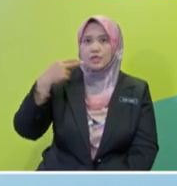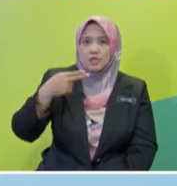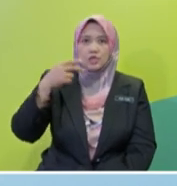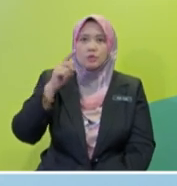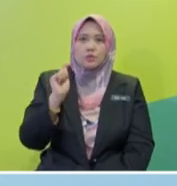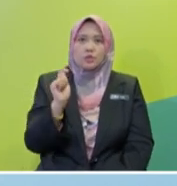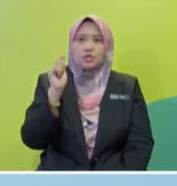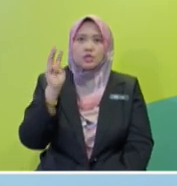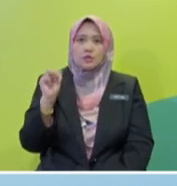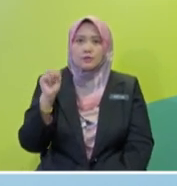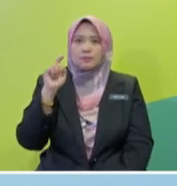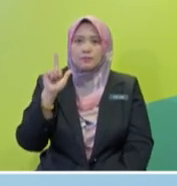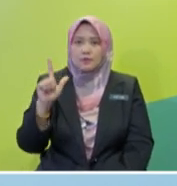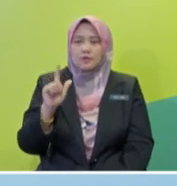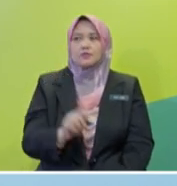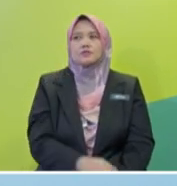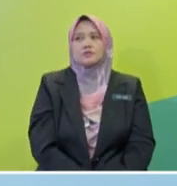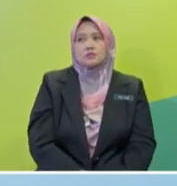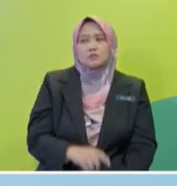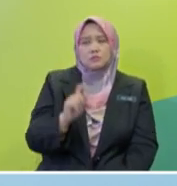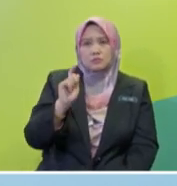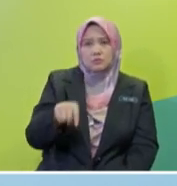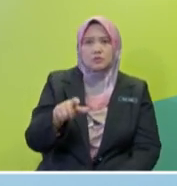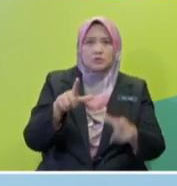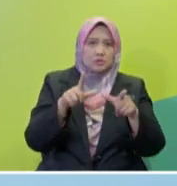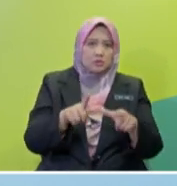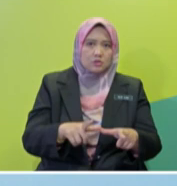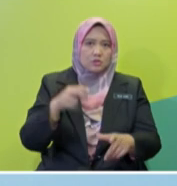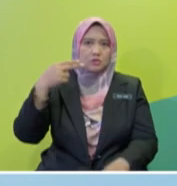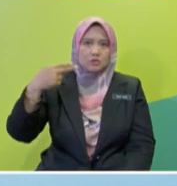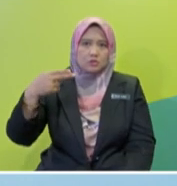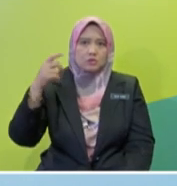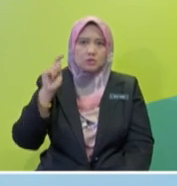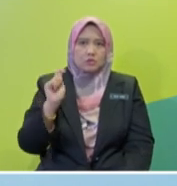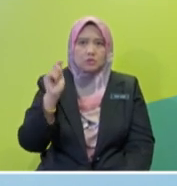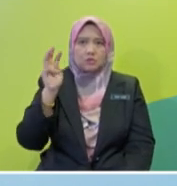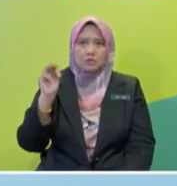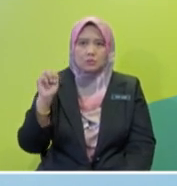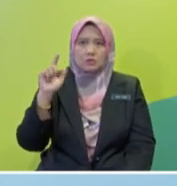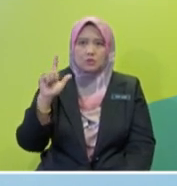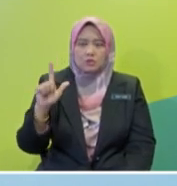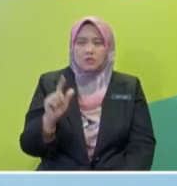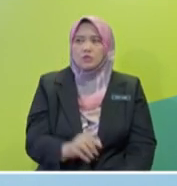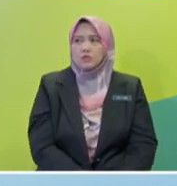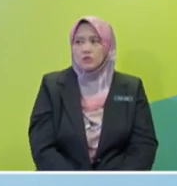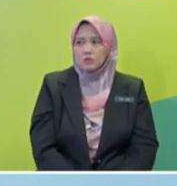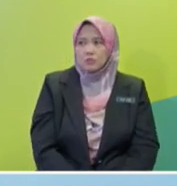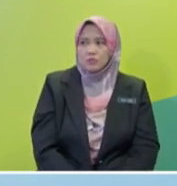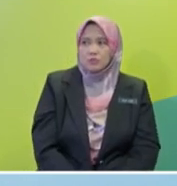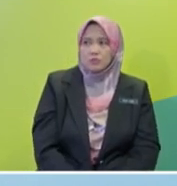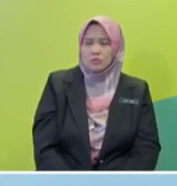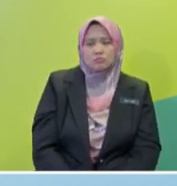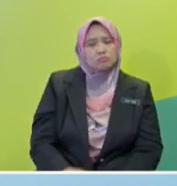simpan file tersebut sebagai dot heistimel disambungkan dengan kita juga